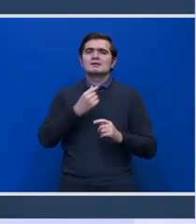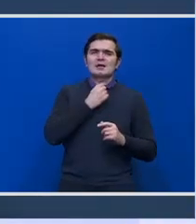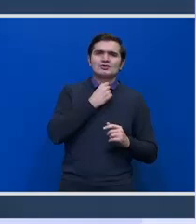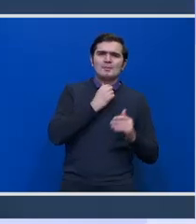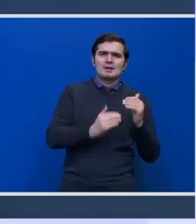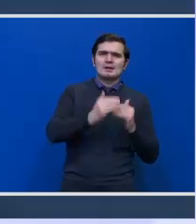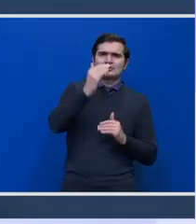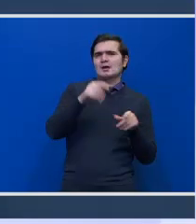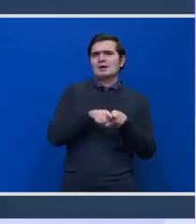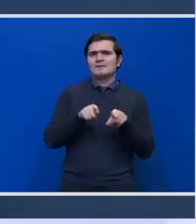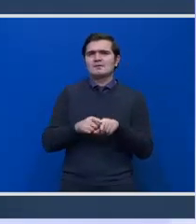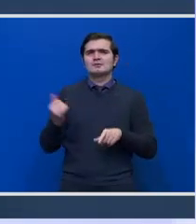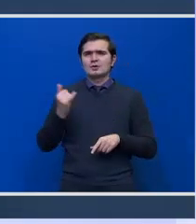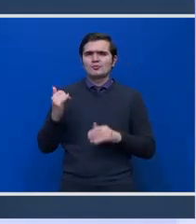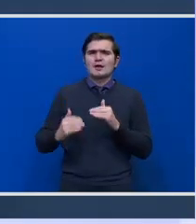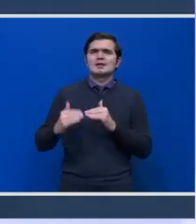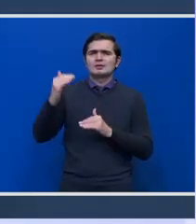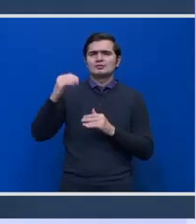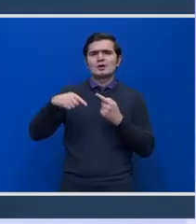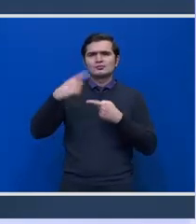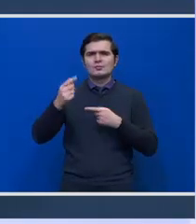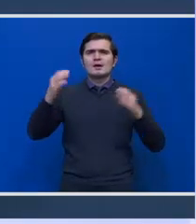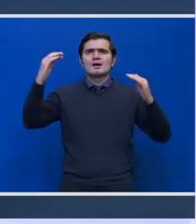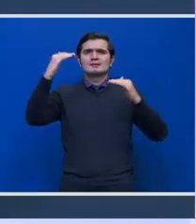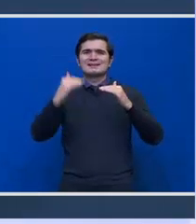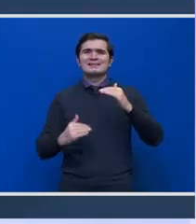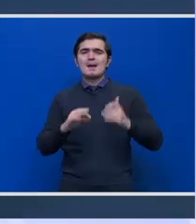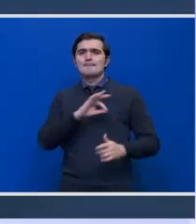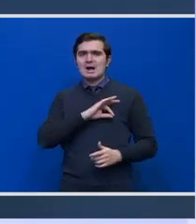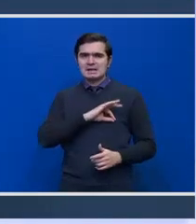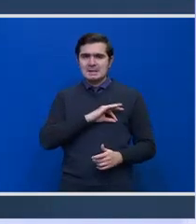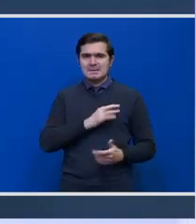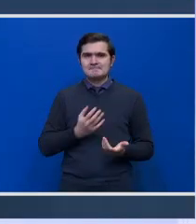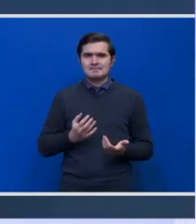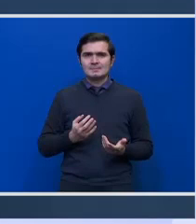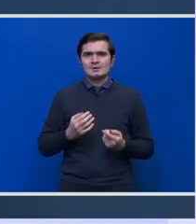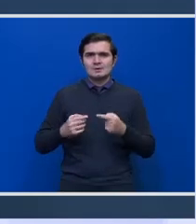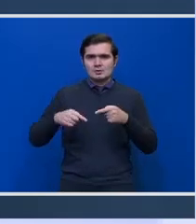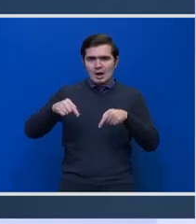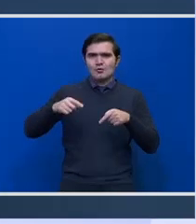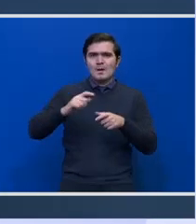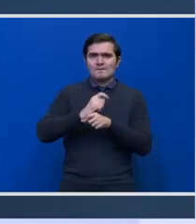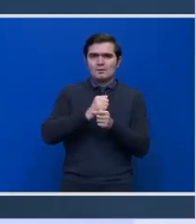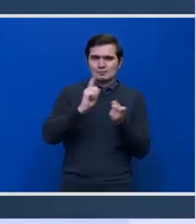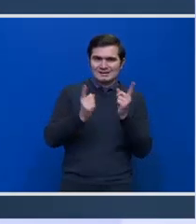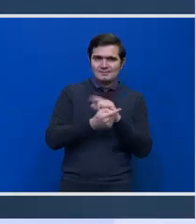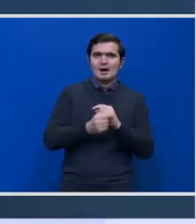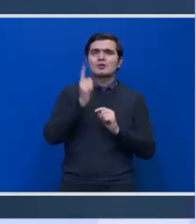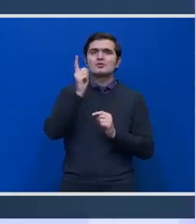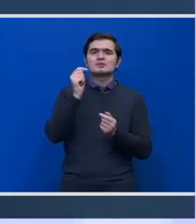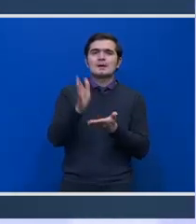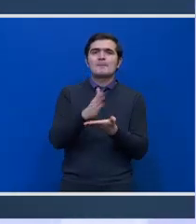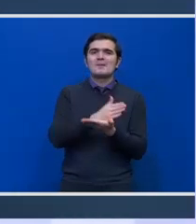în ianuarie, creștea în februarie și la fel scădea în martie. În urma acestei modificări, practic vom împărți